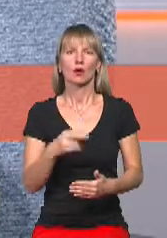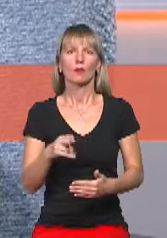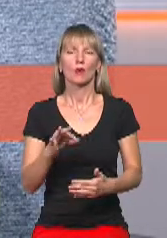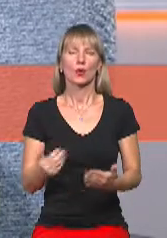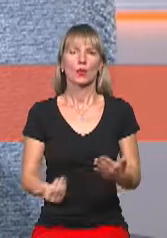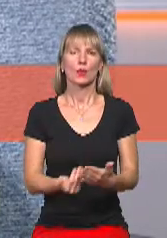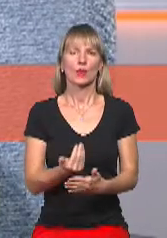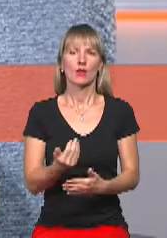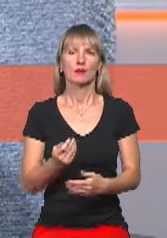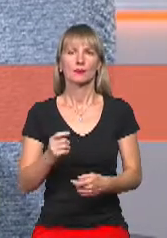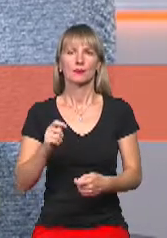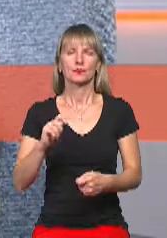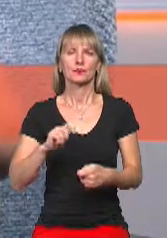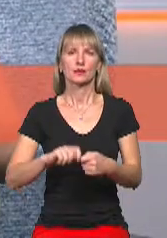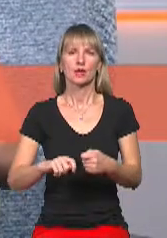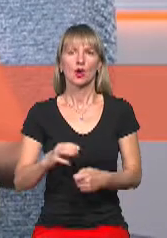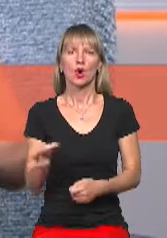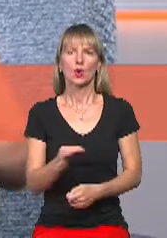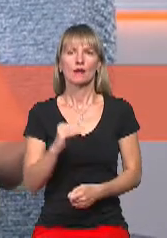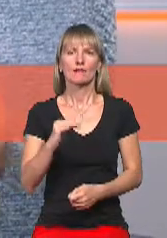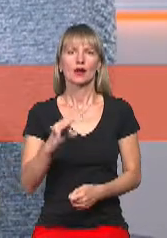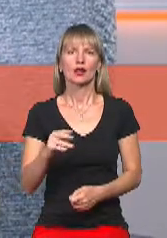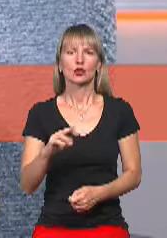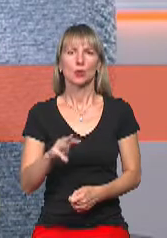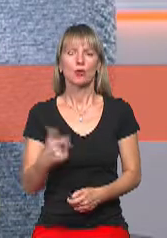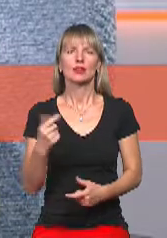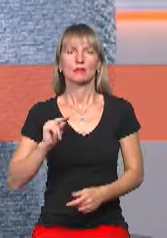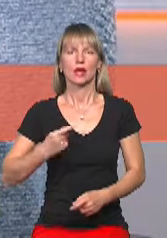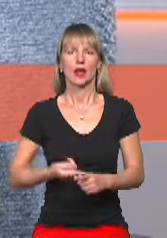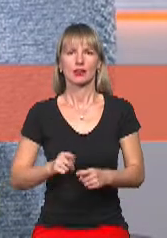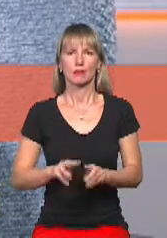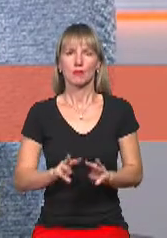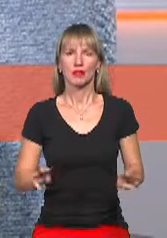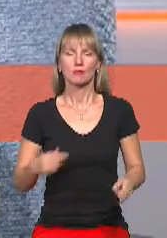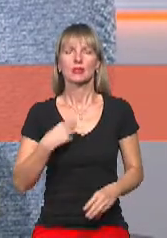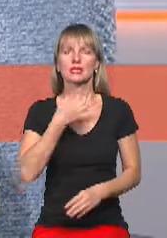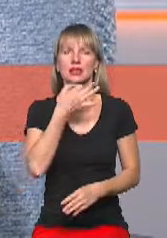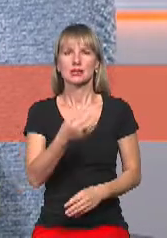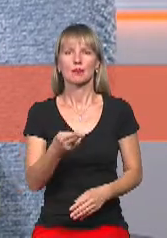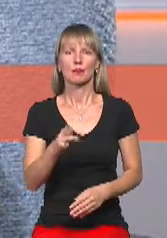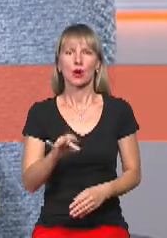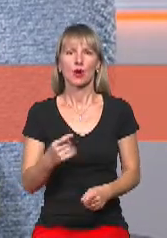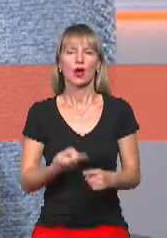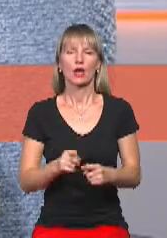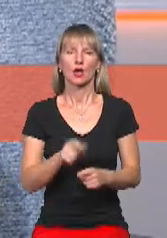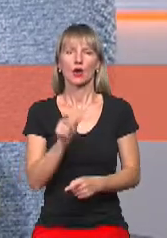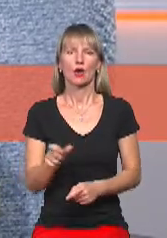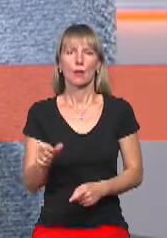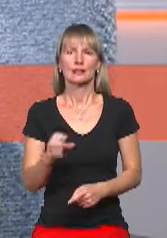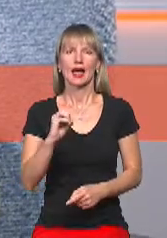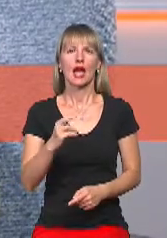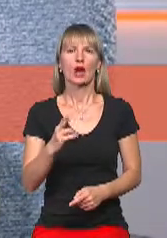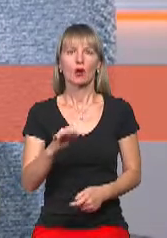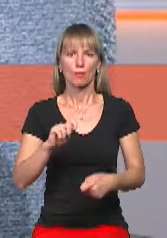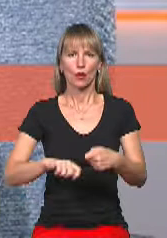тобто про фестиваль Хортиця Freedom, де і працювало це міністерство. І ви вже сказали про цей громадський екомоніторинг. Ми